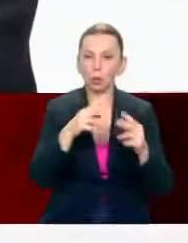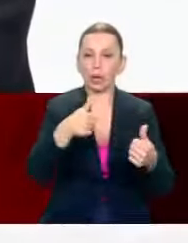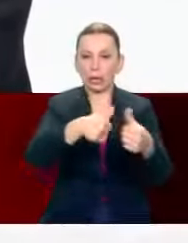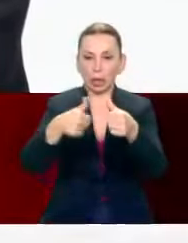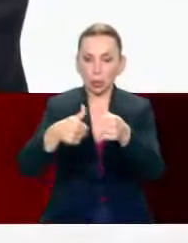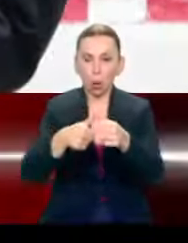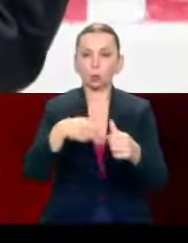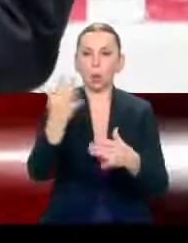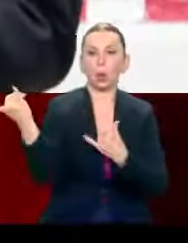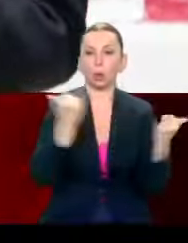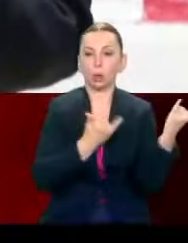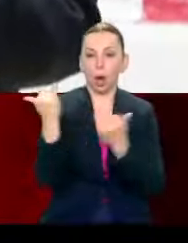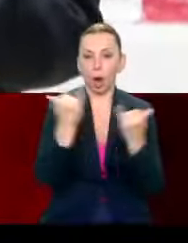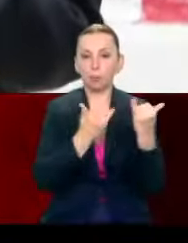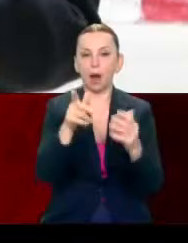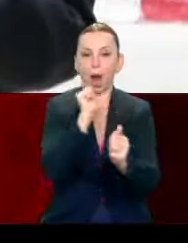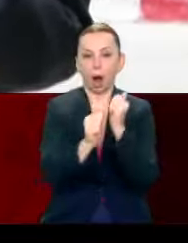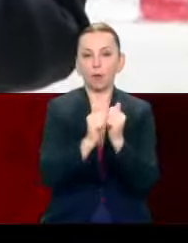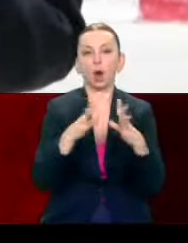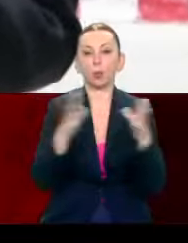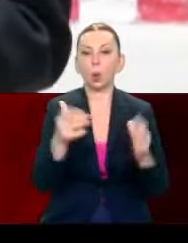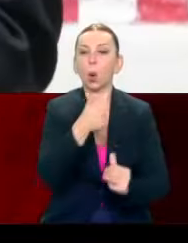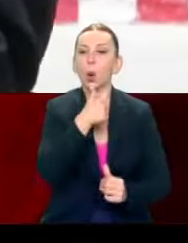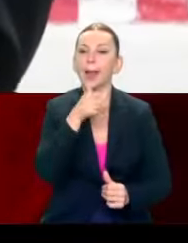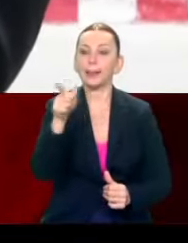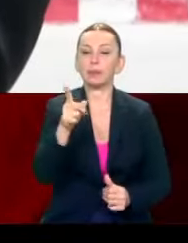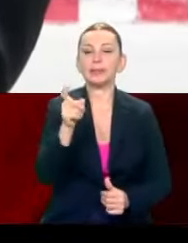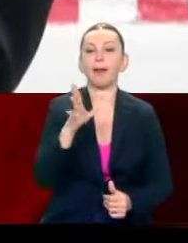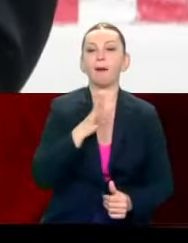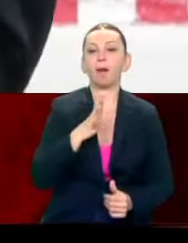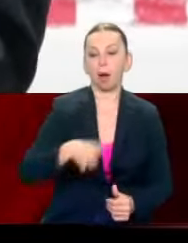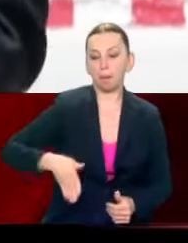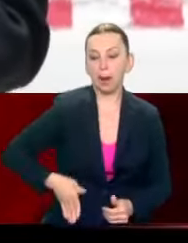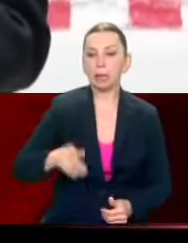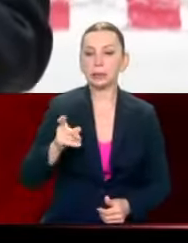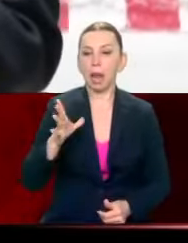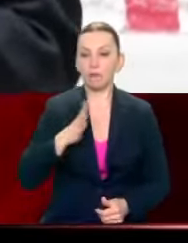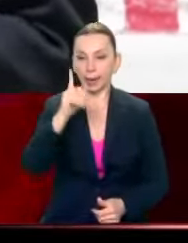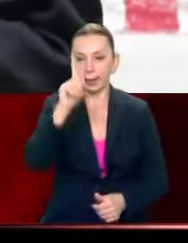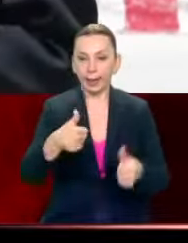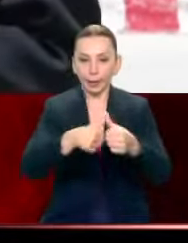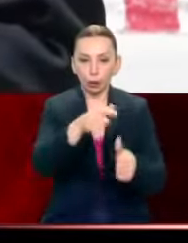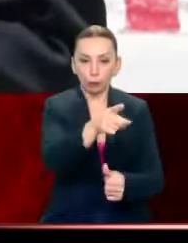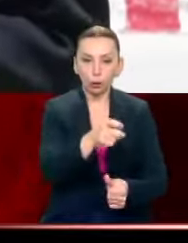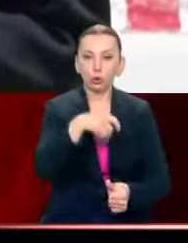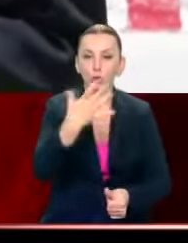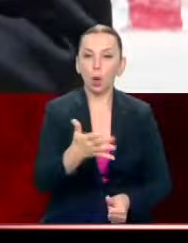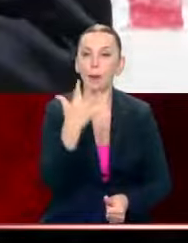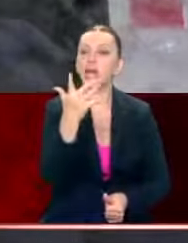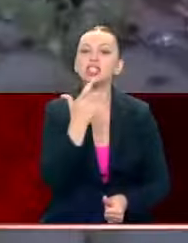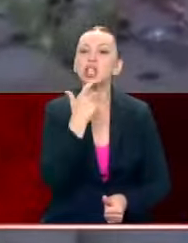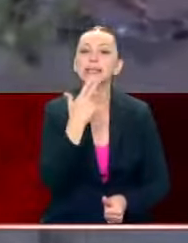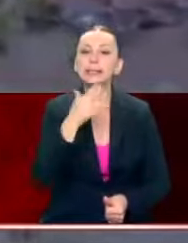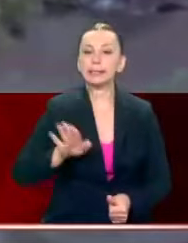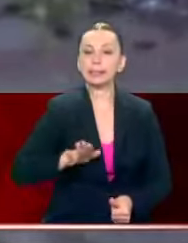sonra tartışmaya başladı. Tartışmanın büyümesi üzerine Yakup Koca belinden tabancasını çıkardı. Önce eşine, ardından 5 yaşındaki kızına ateş